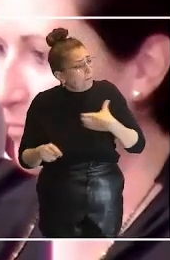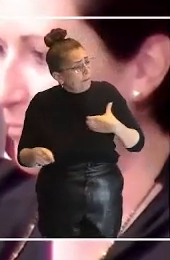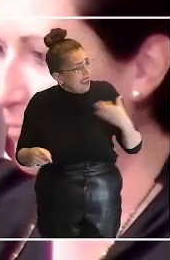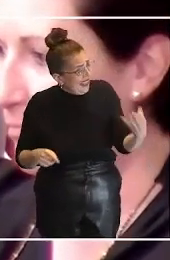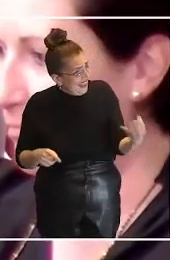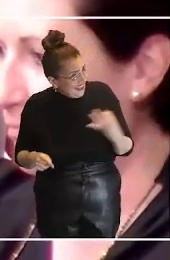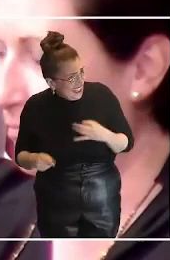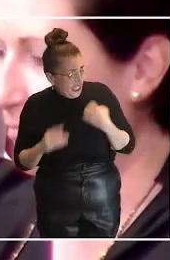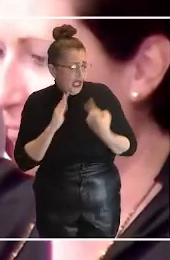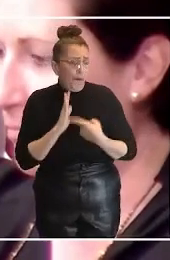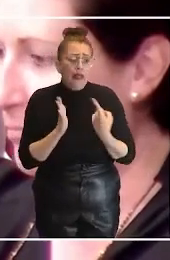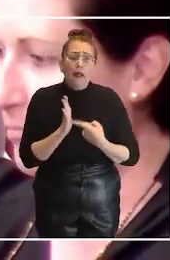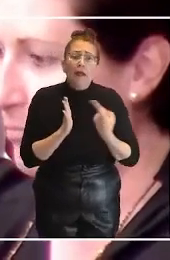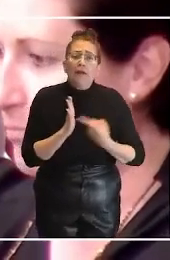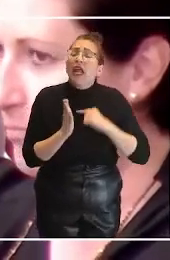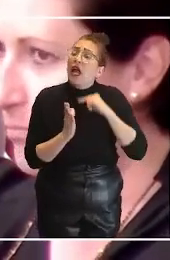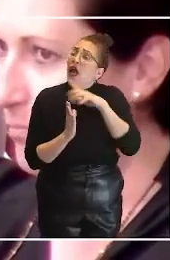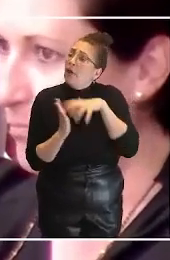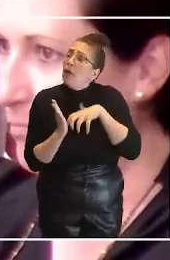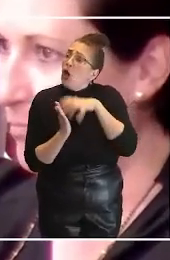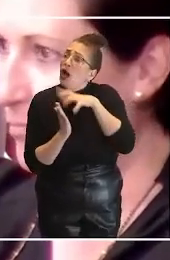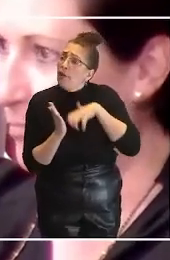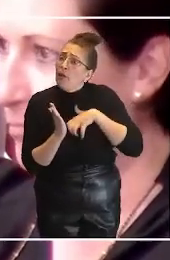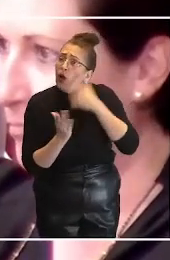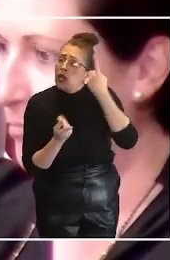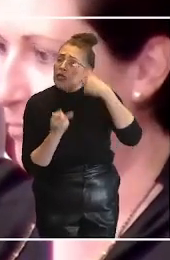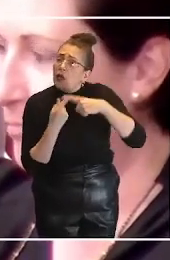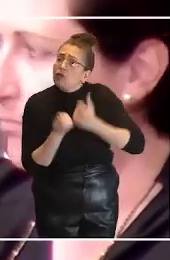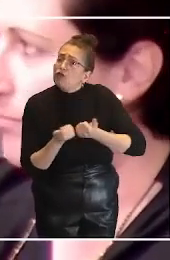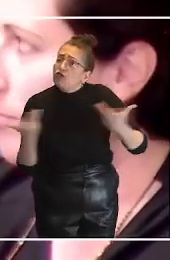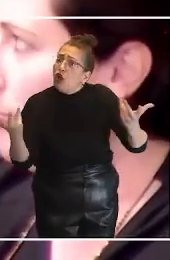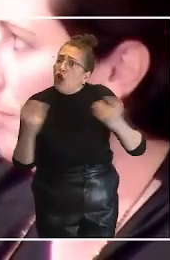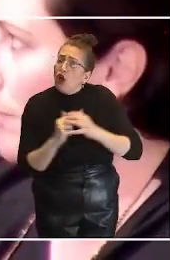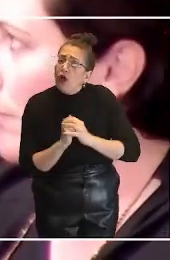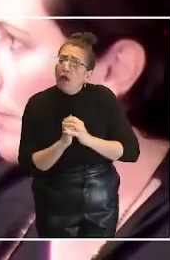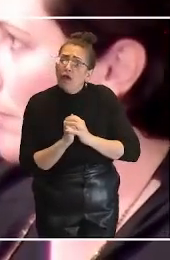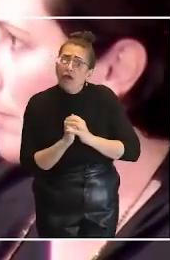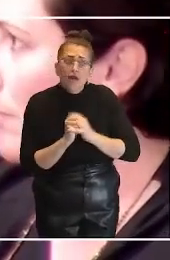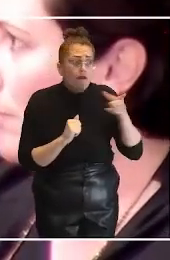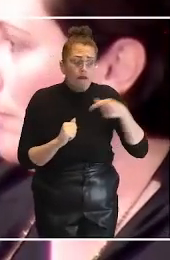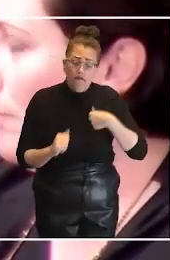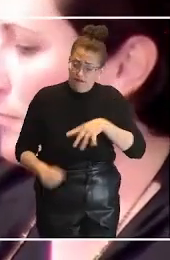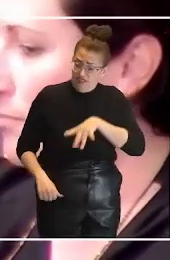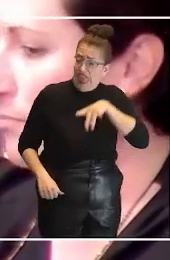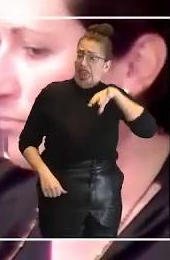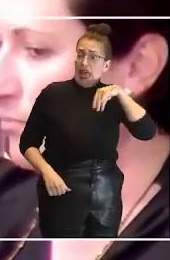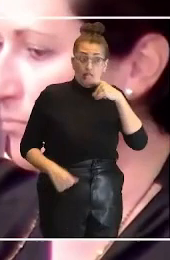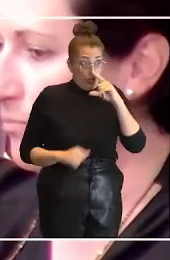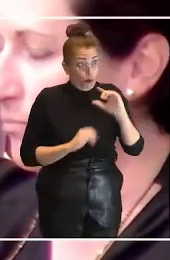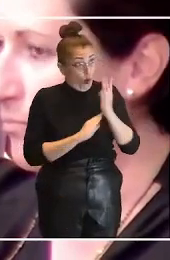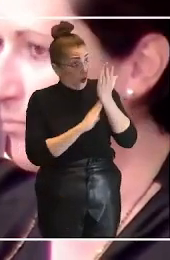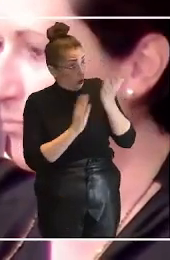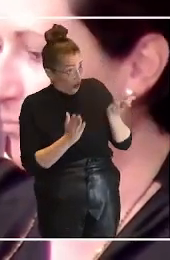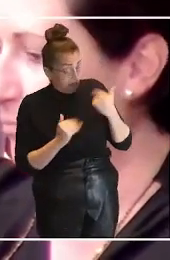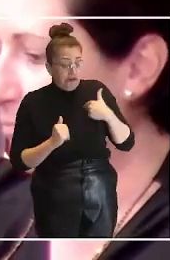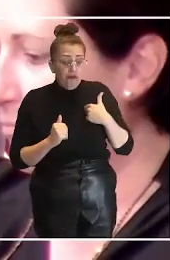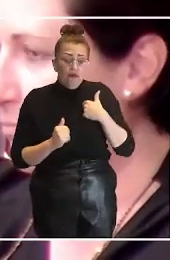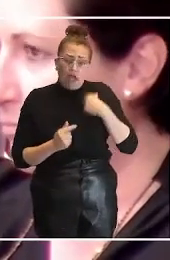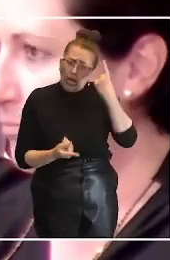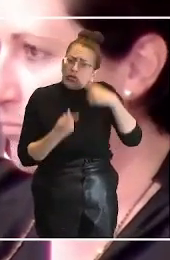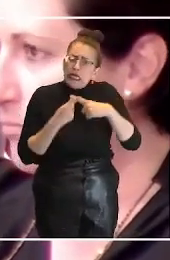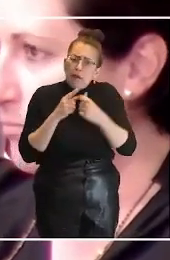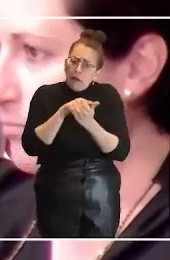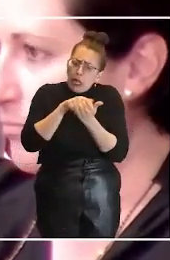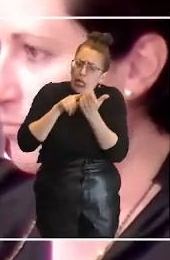nombre de rapports sur de nombreuses thématiques et vous vous enorgueillissez du fait que tous les sujets ont été traités.